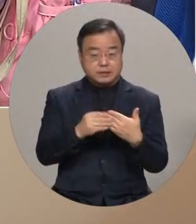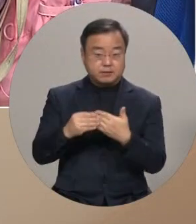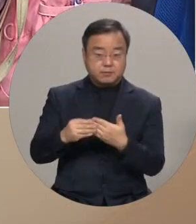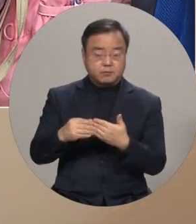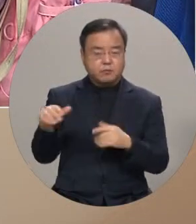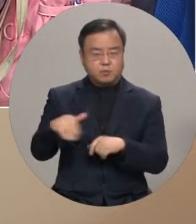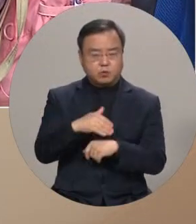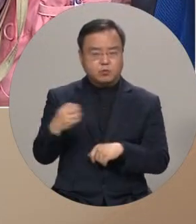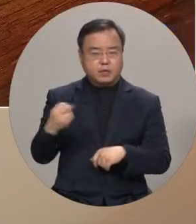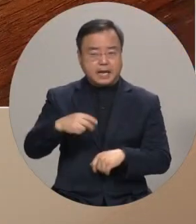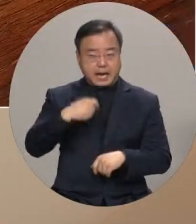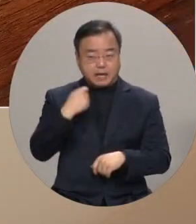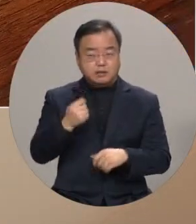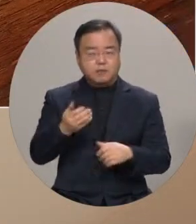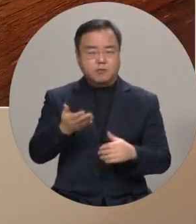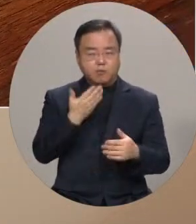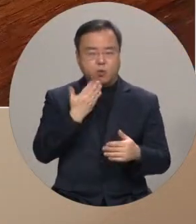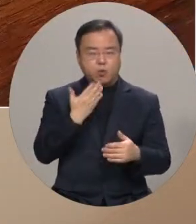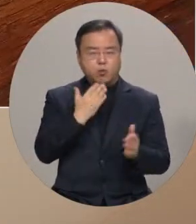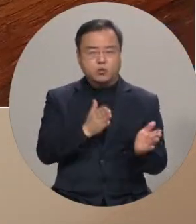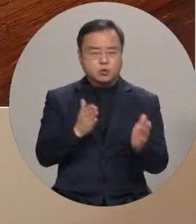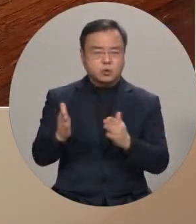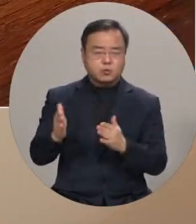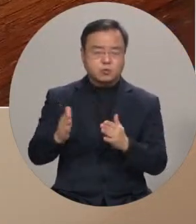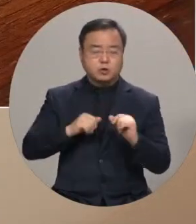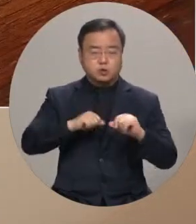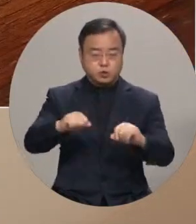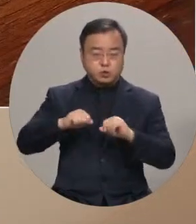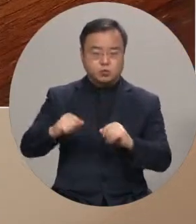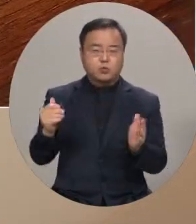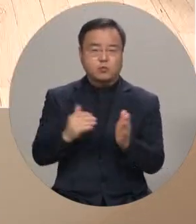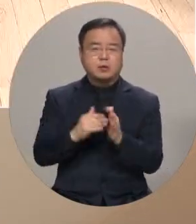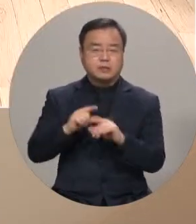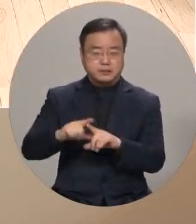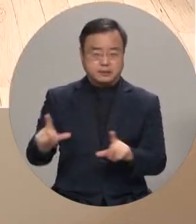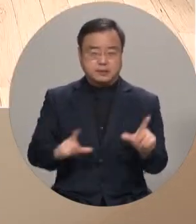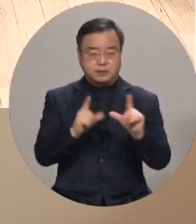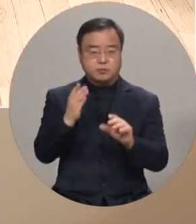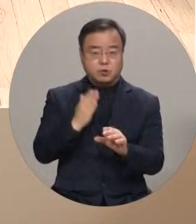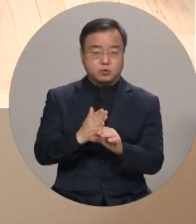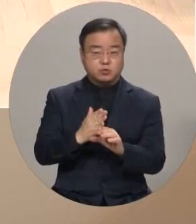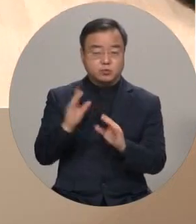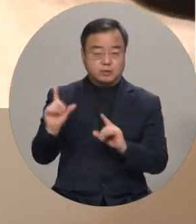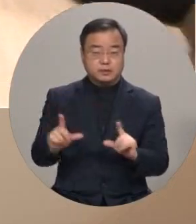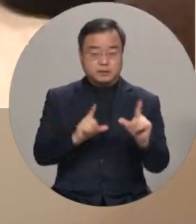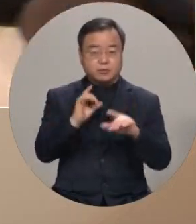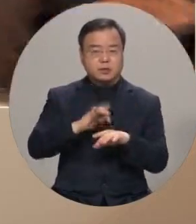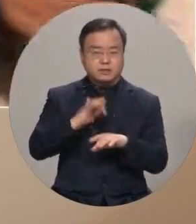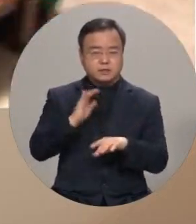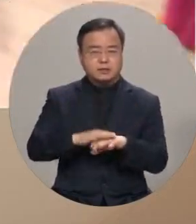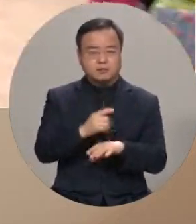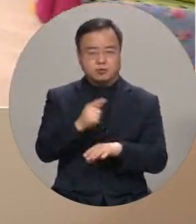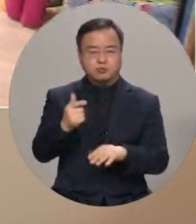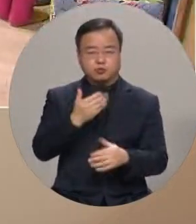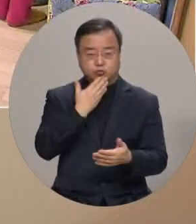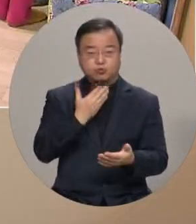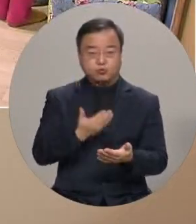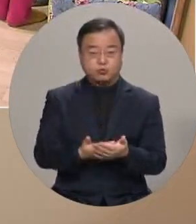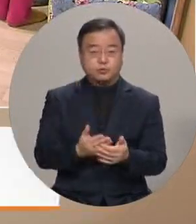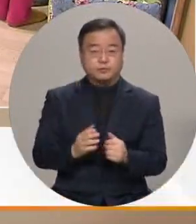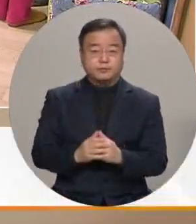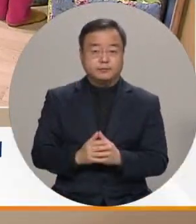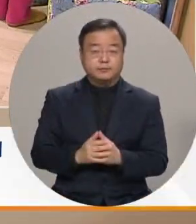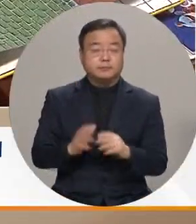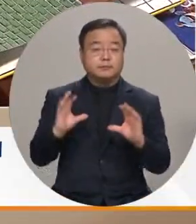먹고 치우고 청소하기 등 일상에서 습득하는 생활 능력 등을 중요하게 생각하게 되었습니다